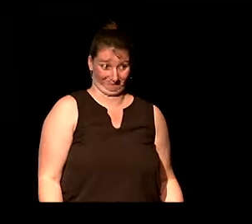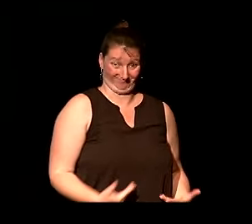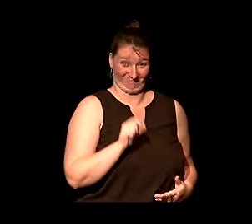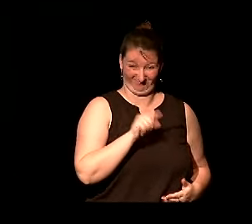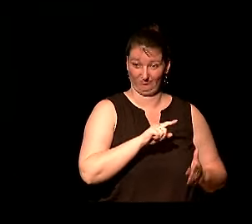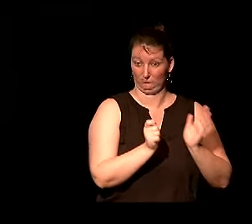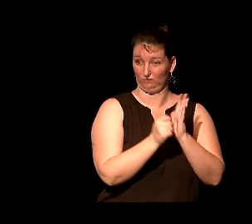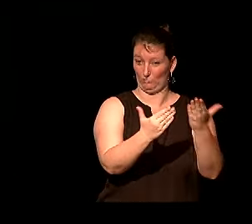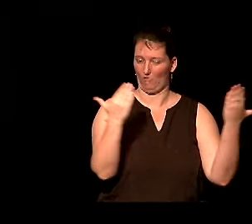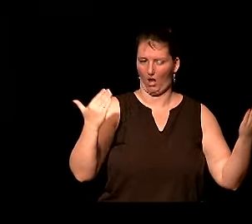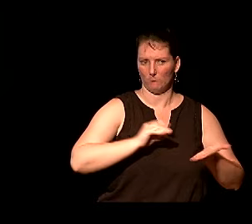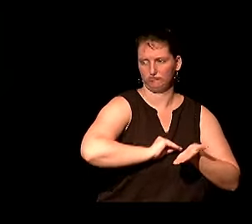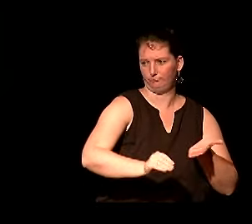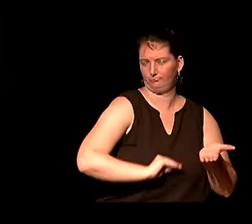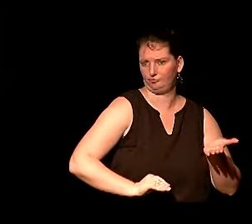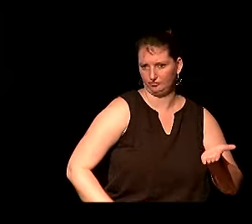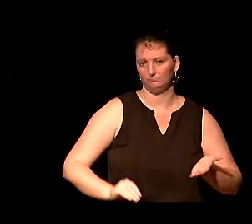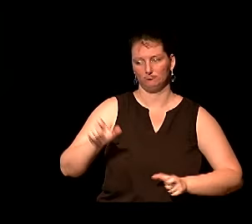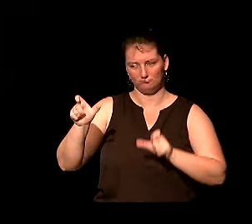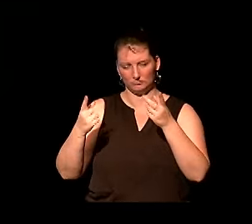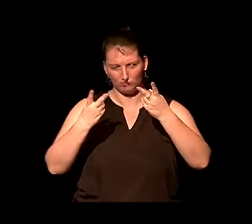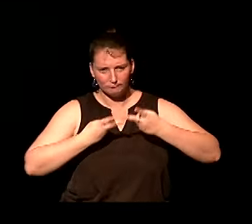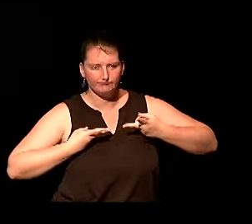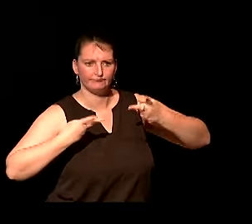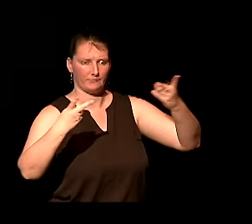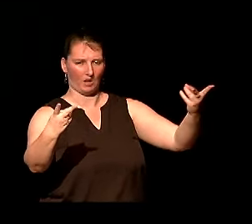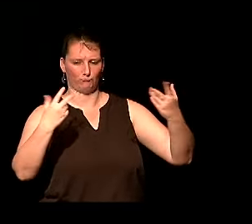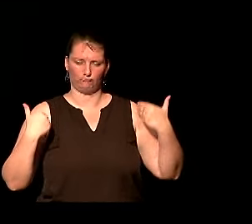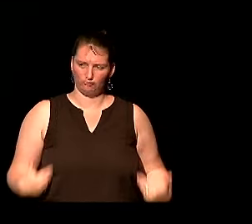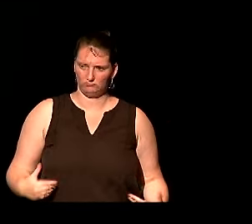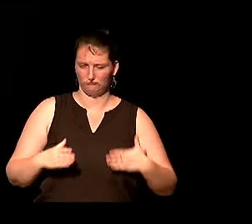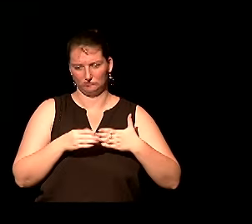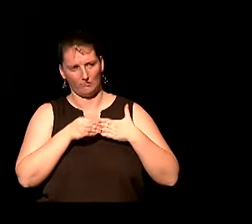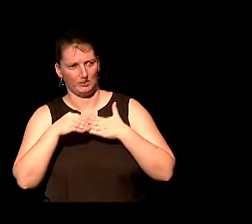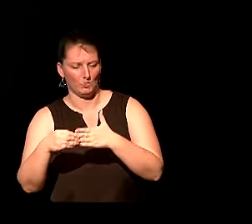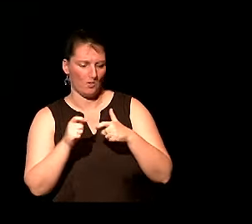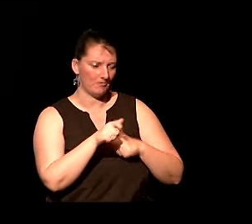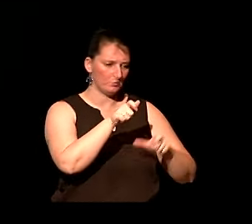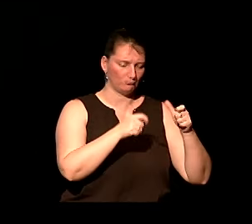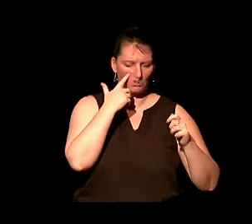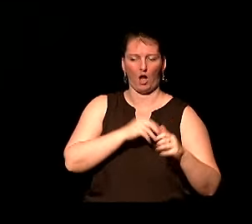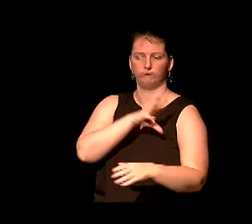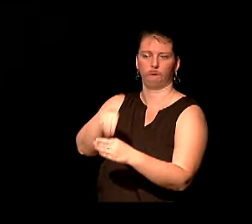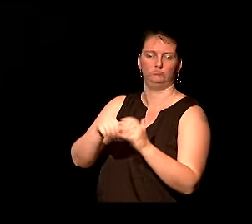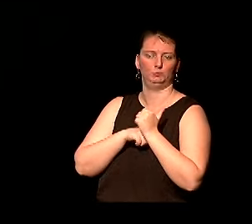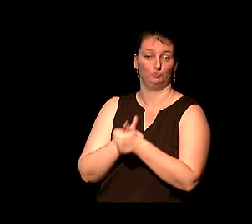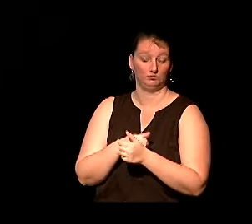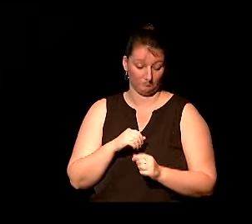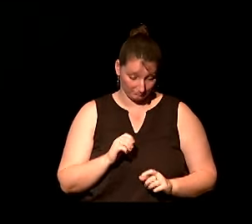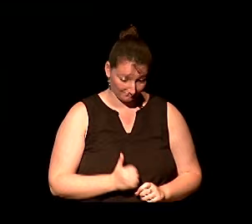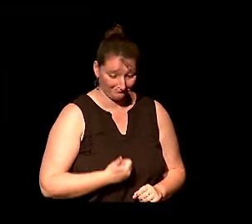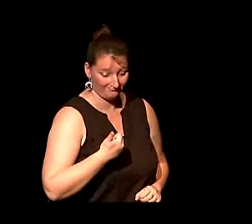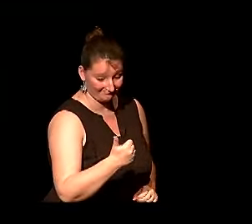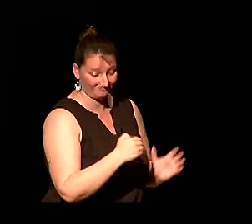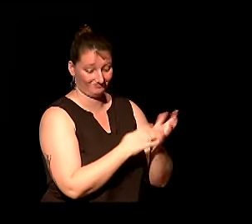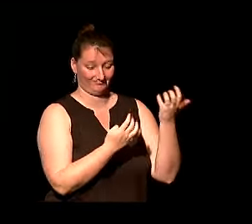c'est-à-dire ceux qui ont annoncé l'impressionnisme et puis ceux qui ont suivi l'impressionnisme. Et en l'année suivante, il y aura une exposition de Cézanne